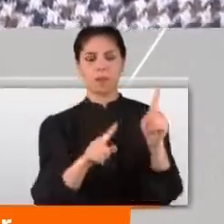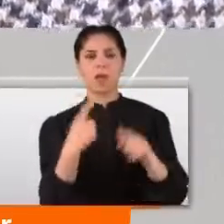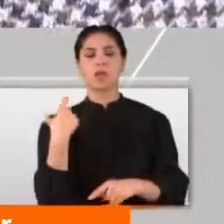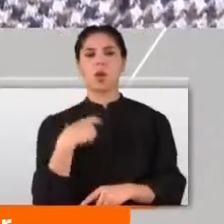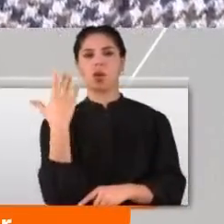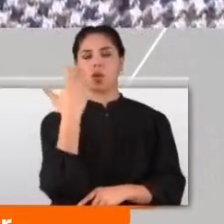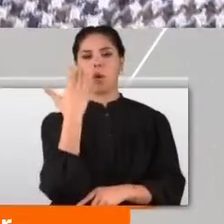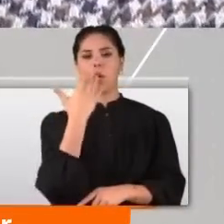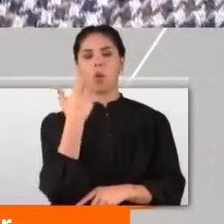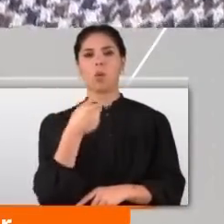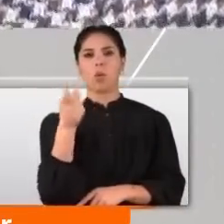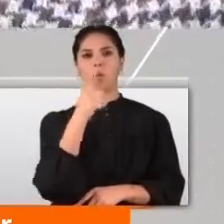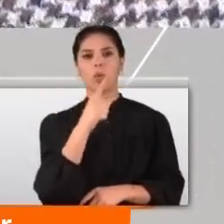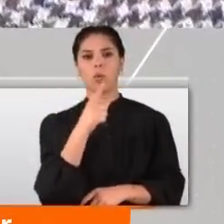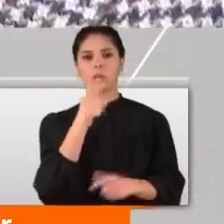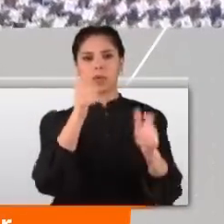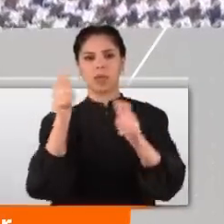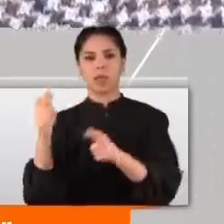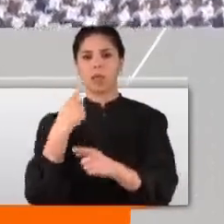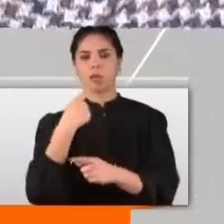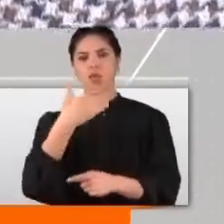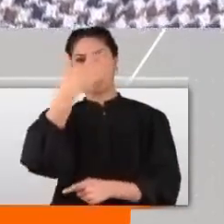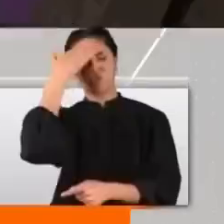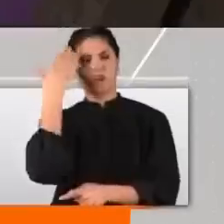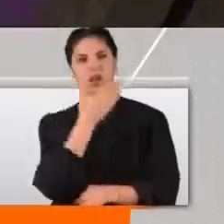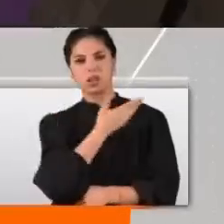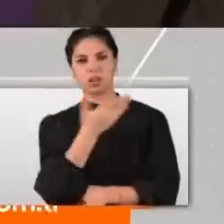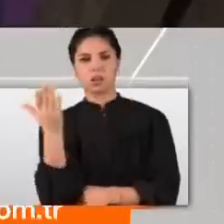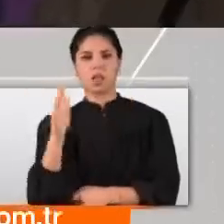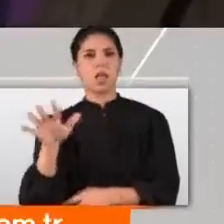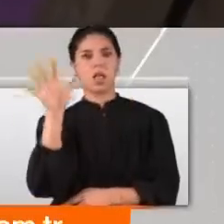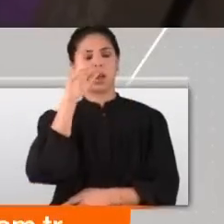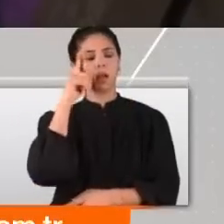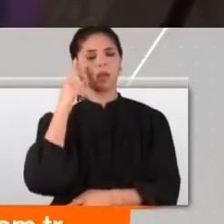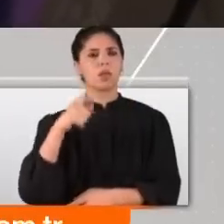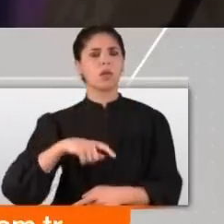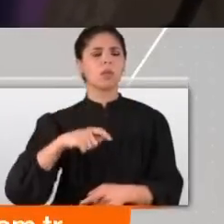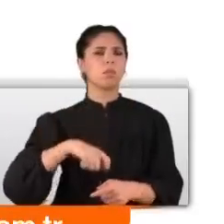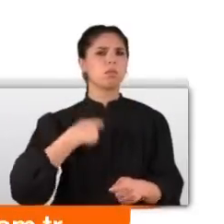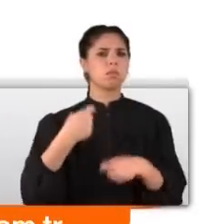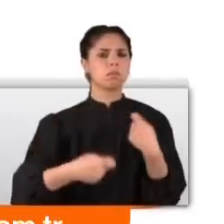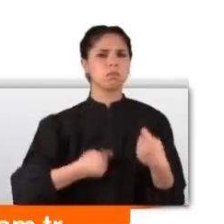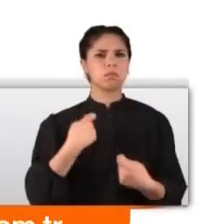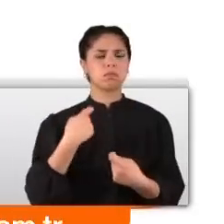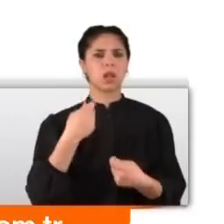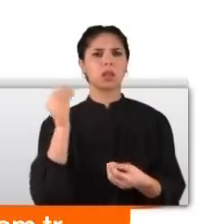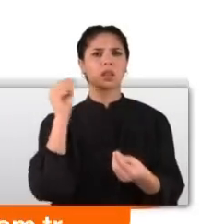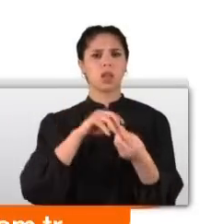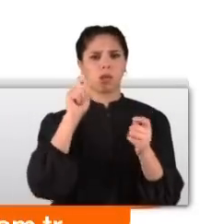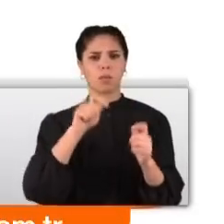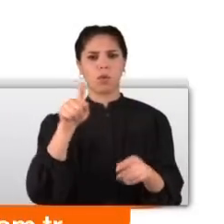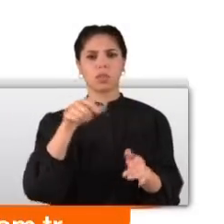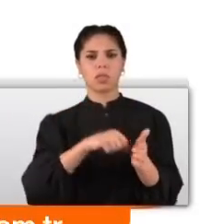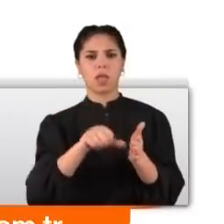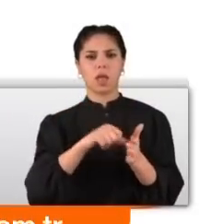okul işletmecileri apaçık söylüyorum cehalet içindeler. Herkes kafasına göre fiyatları arttırıyor. Kendi koydukları tarih